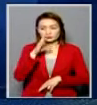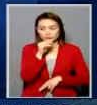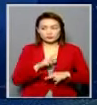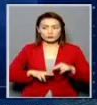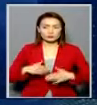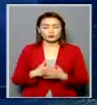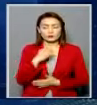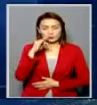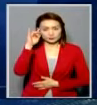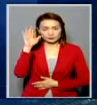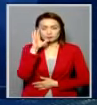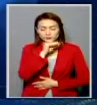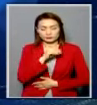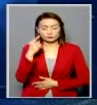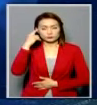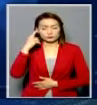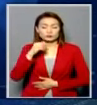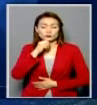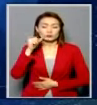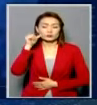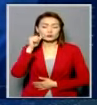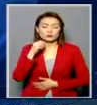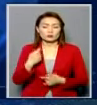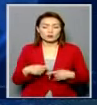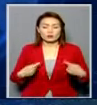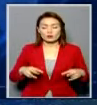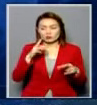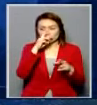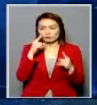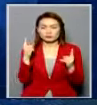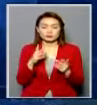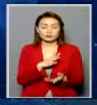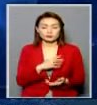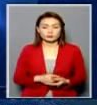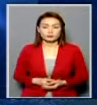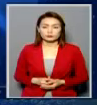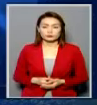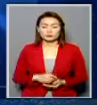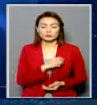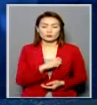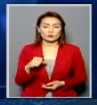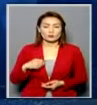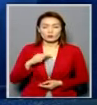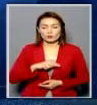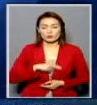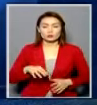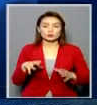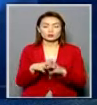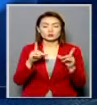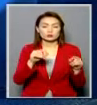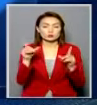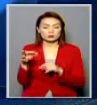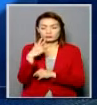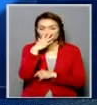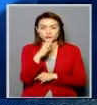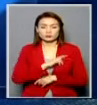построить новый Казахстан. Я считаю, что мы в прошлом совершили большую идеологическую ошибку. Мы смеялись над рабочими, которые уезжали